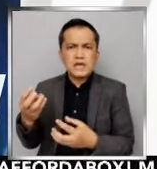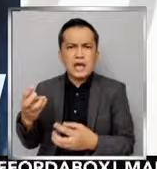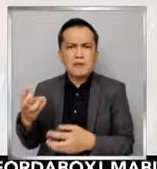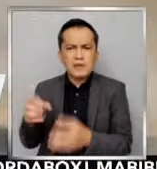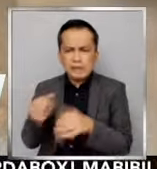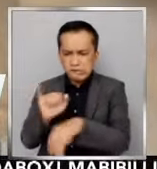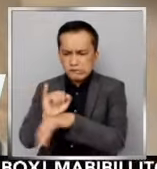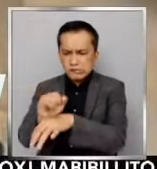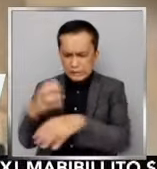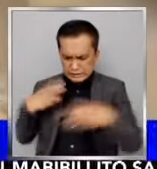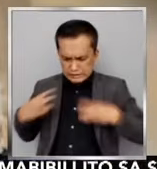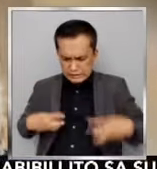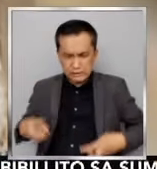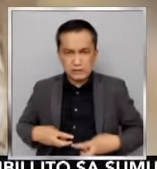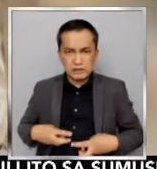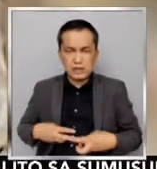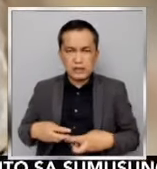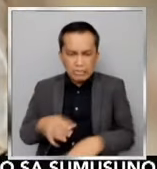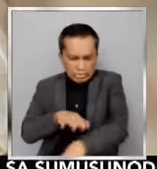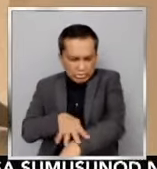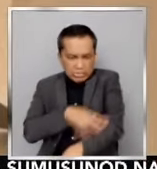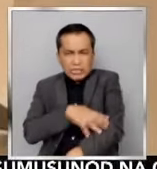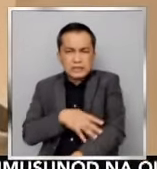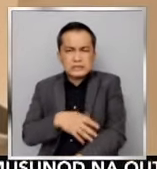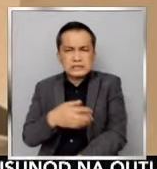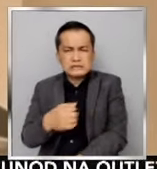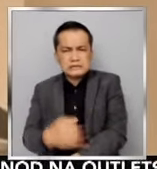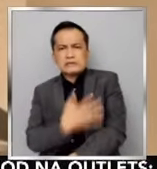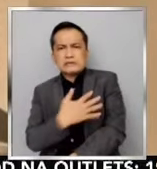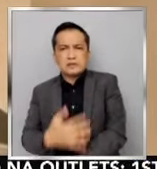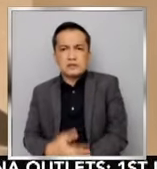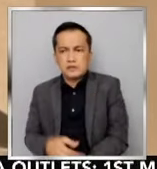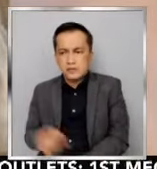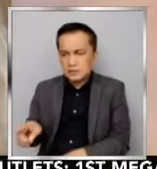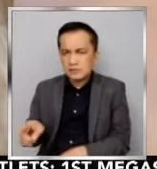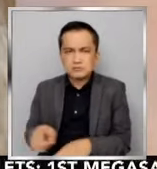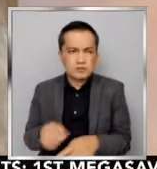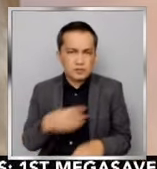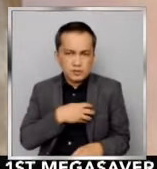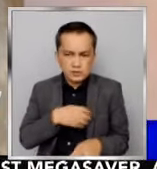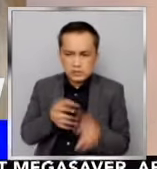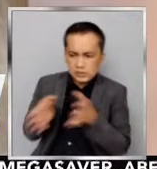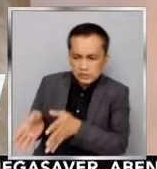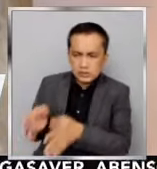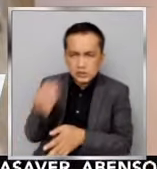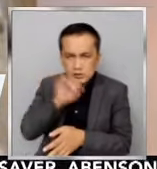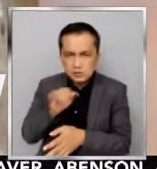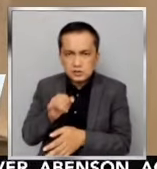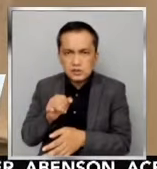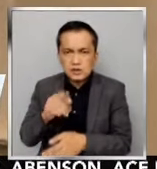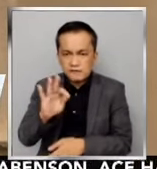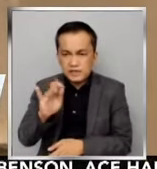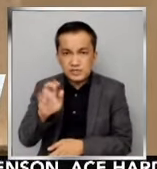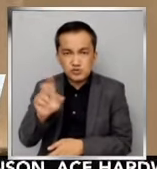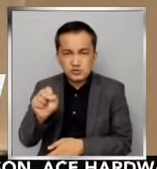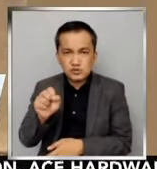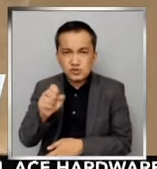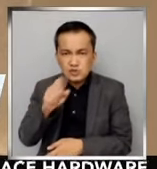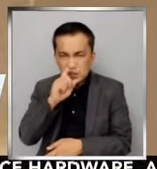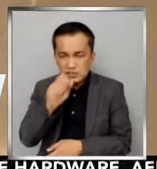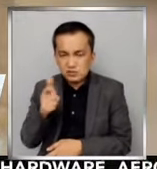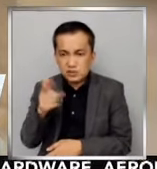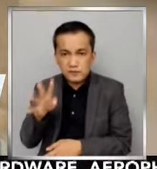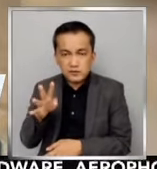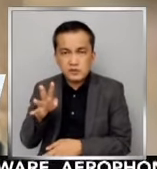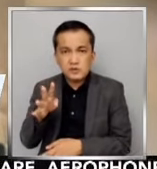ang balat. Iniimbestigahan ng pulisya kung sino nag-iwan ng isang fetus na nasa 24 weeks old na nakita sa septic tank sa